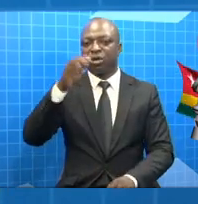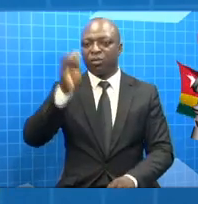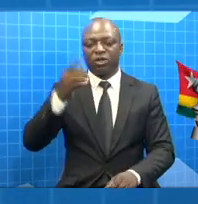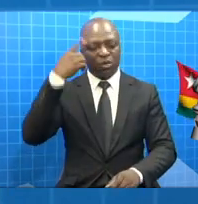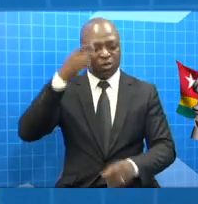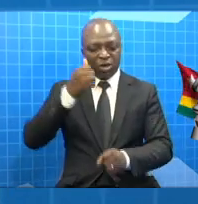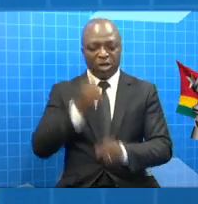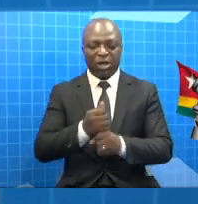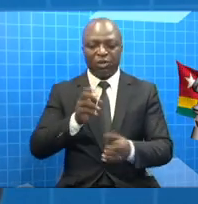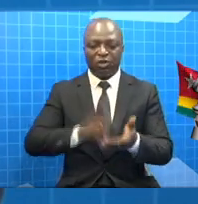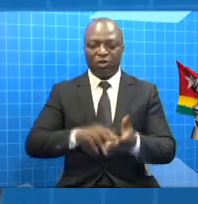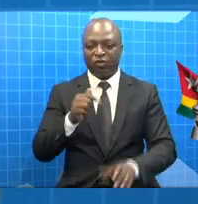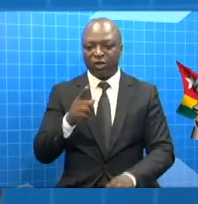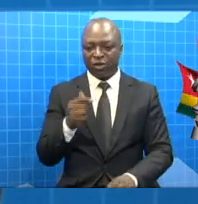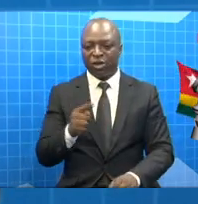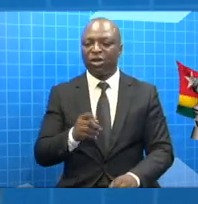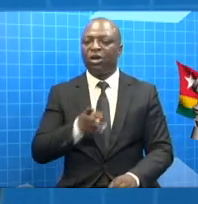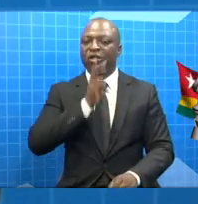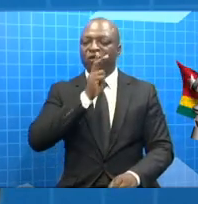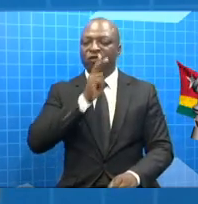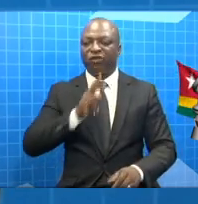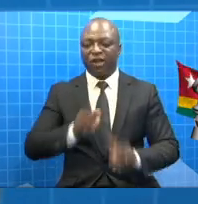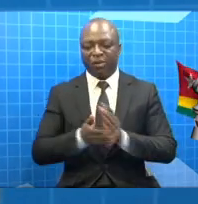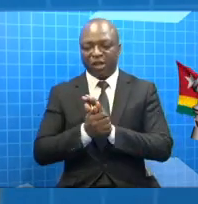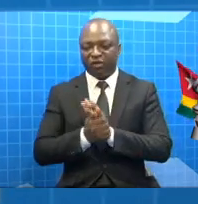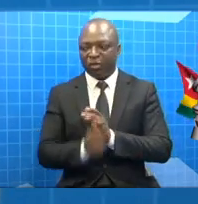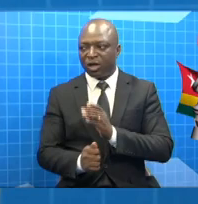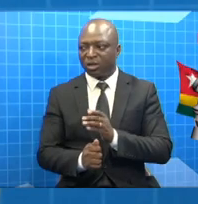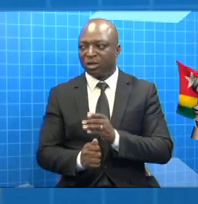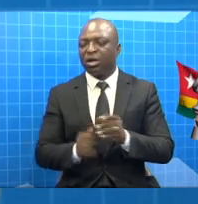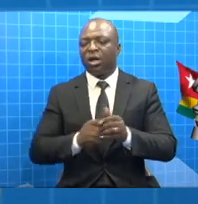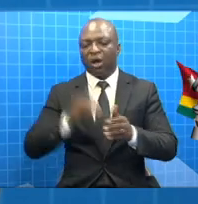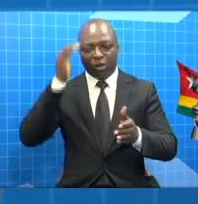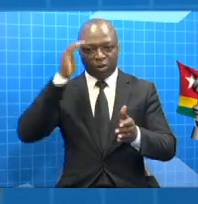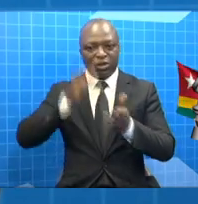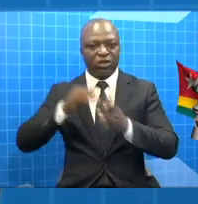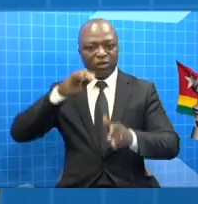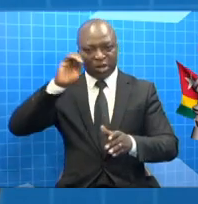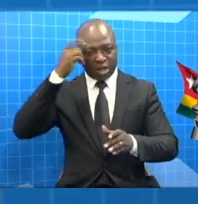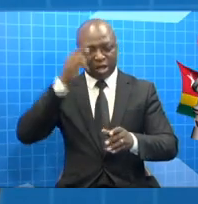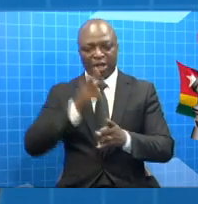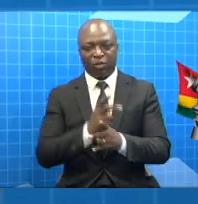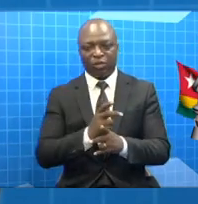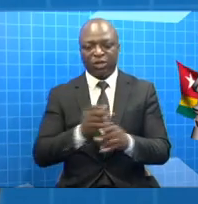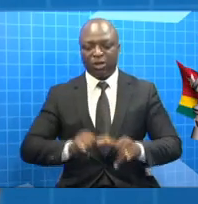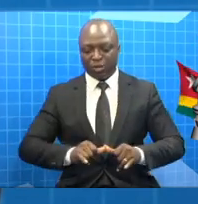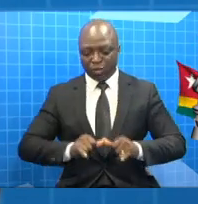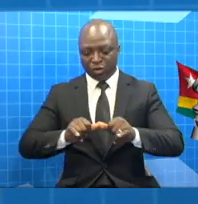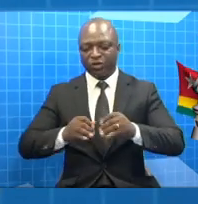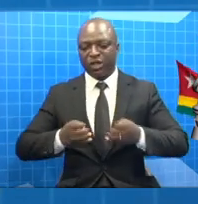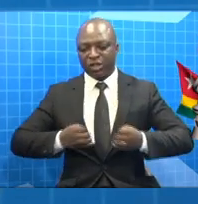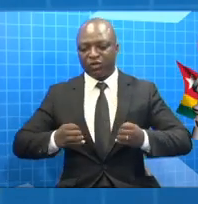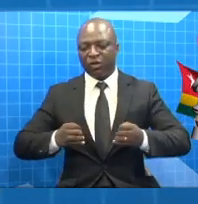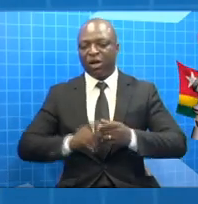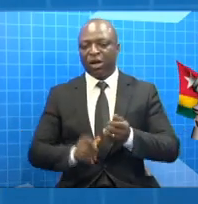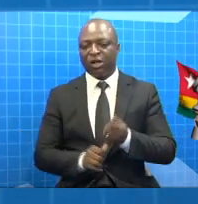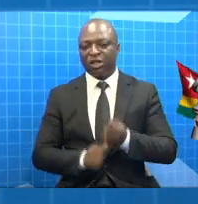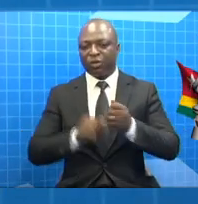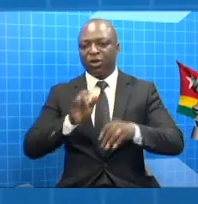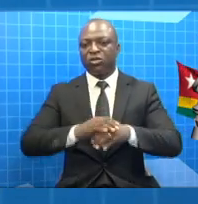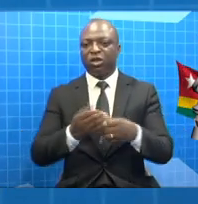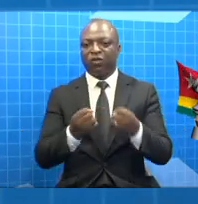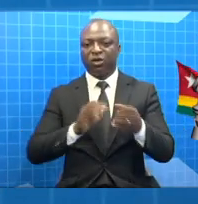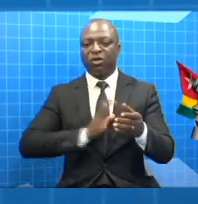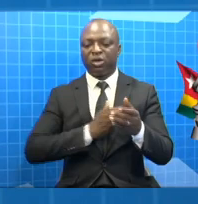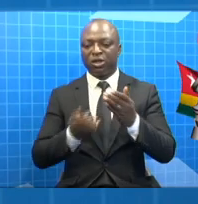l'année 2021. Une réelle performance plutôt, a reconnu le chef de l'État qui préconise la poursuite des efforts en s'appuyant sur les forces de